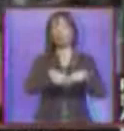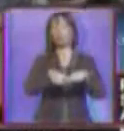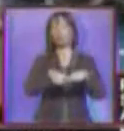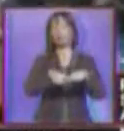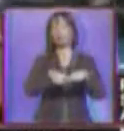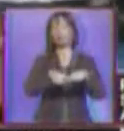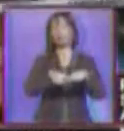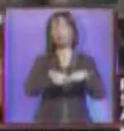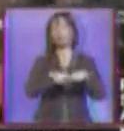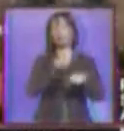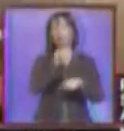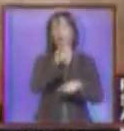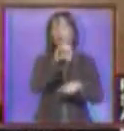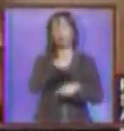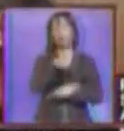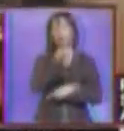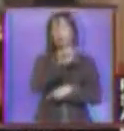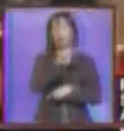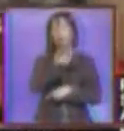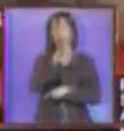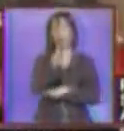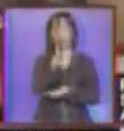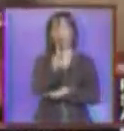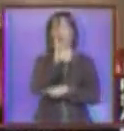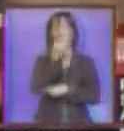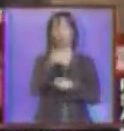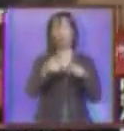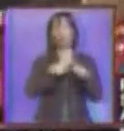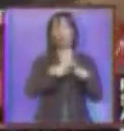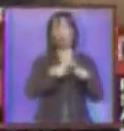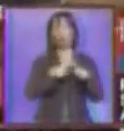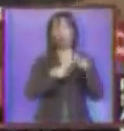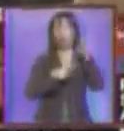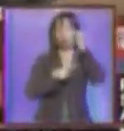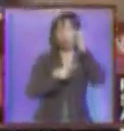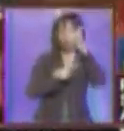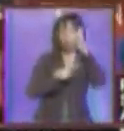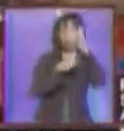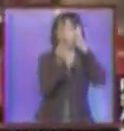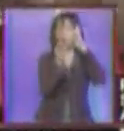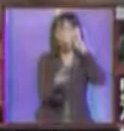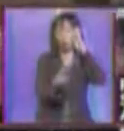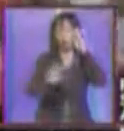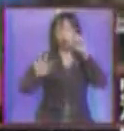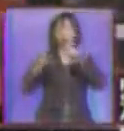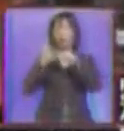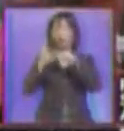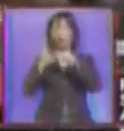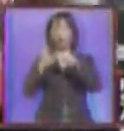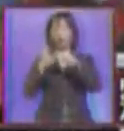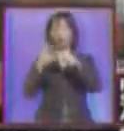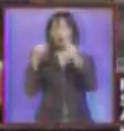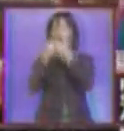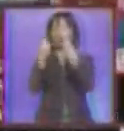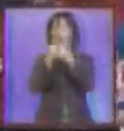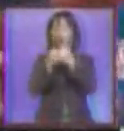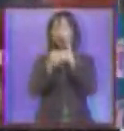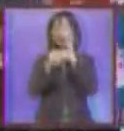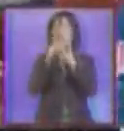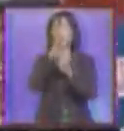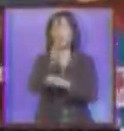top rank kung mauuna ang rematch nila ni Bradley o ang ika-apat na paghaharap nila ni Juan Manuel